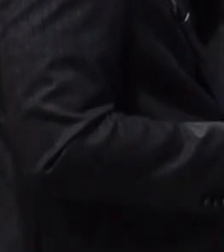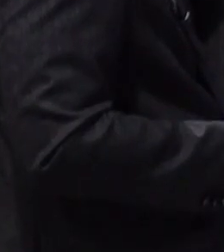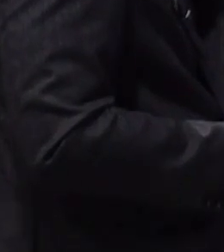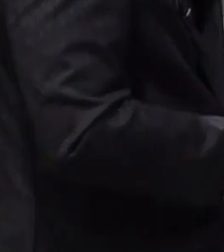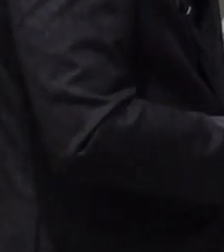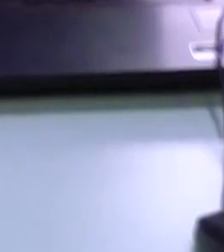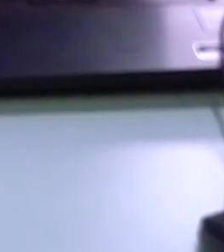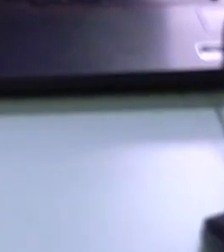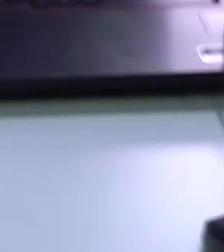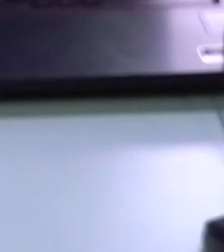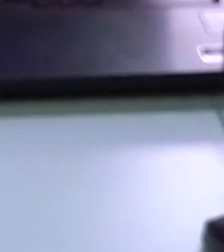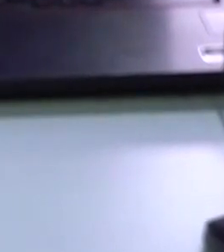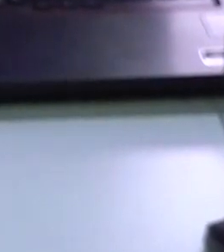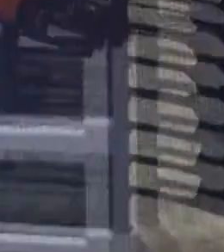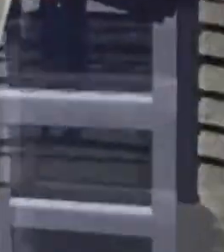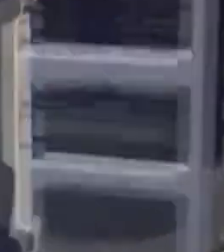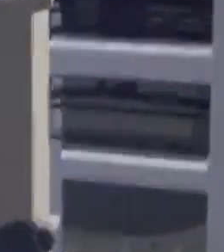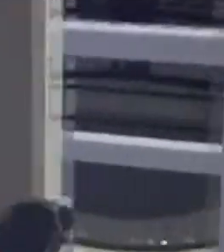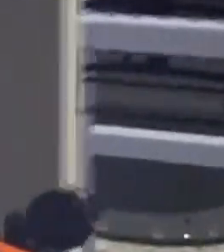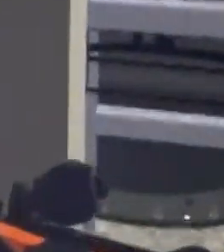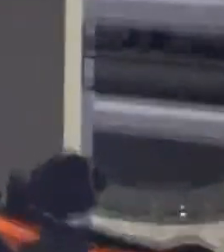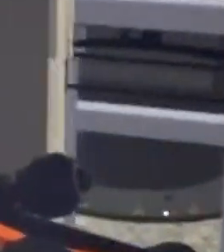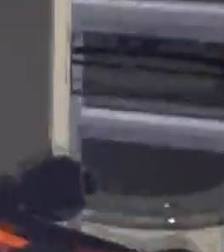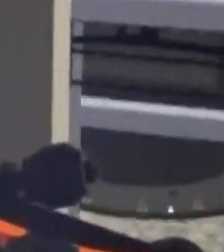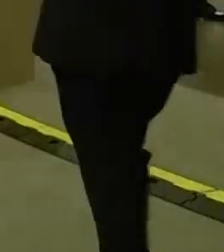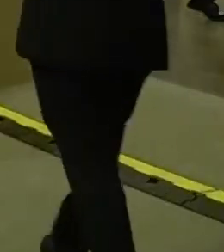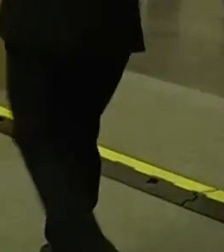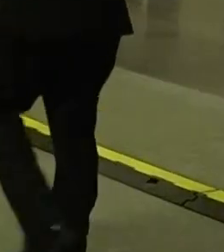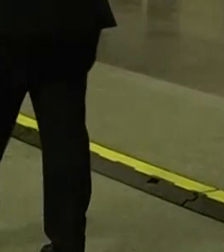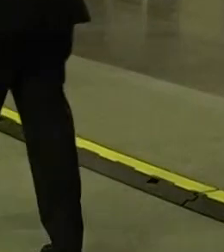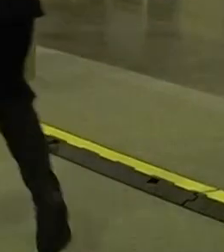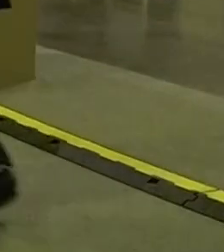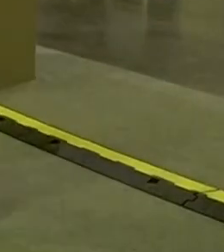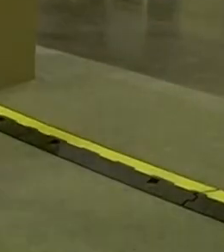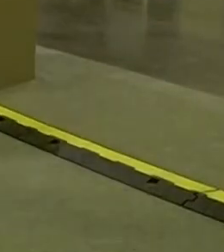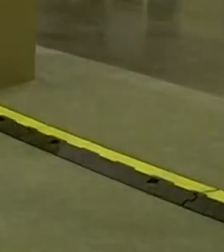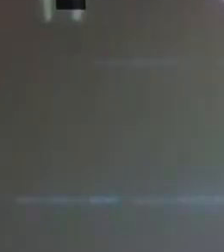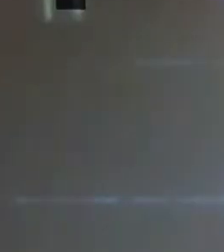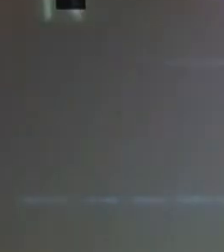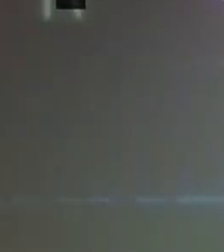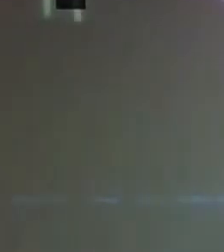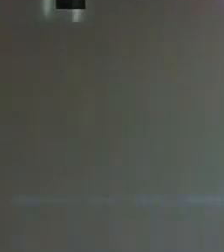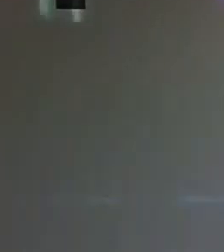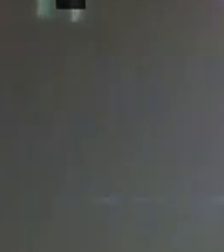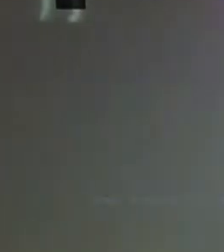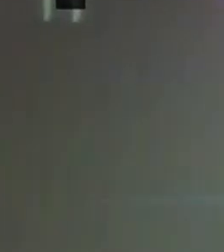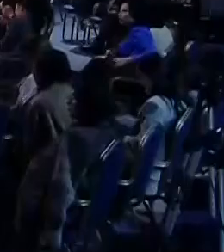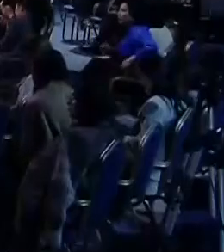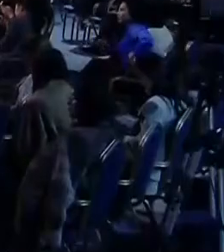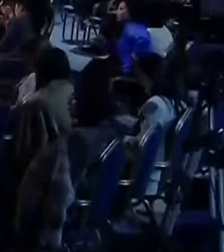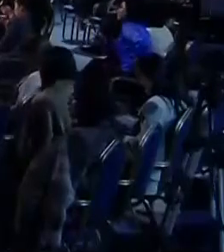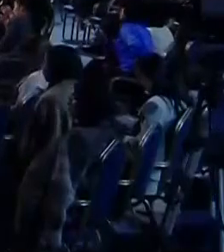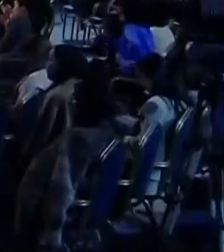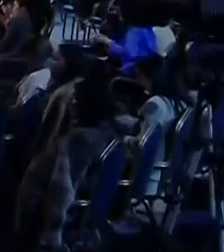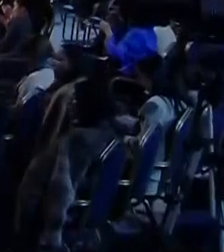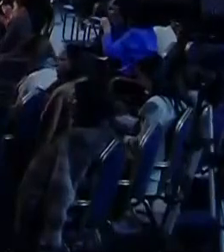Цифровые тренды, выставка стартапов и международный чемпионат по робототехнике. В Алматы стартовал 5-й юбилейный диджитал-форум международного